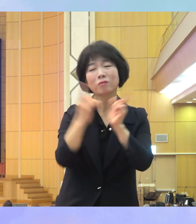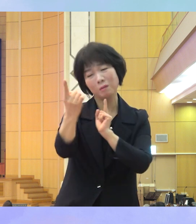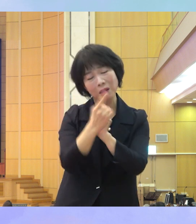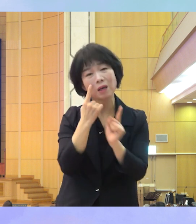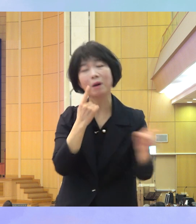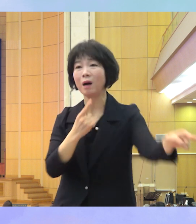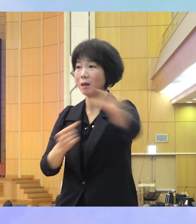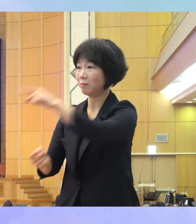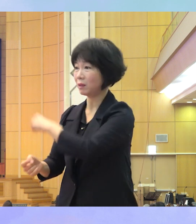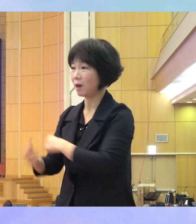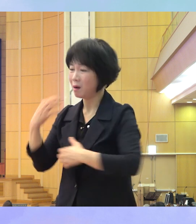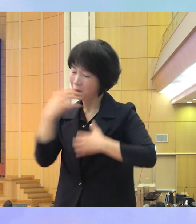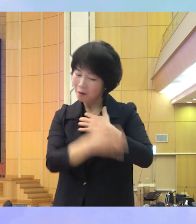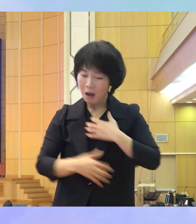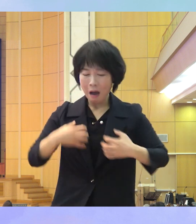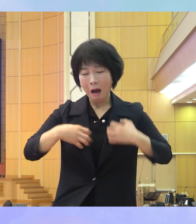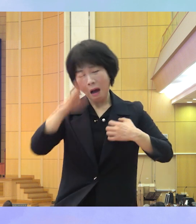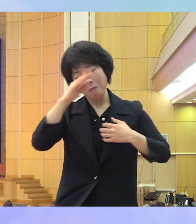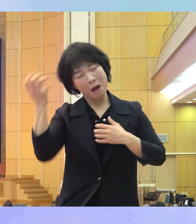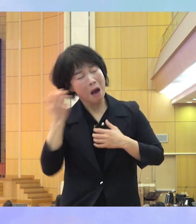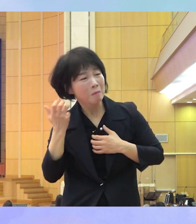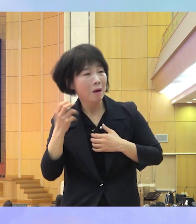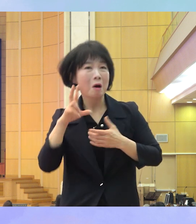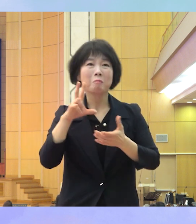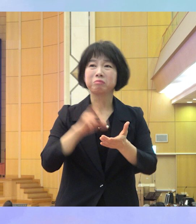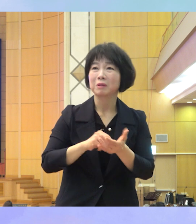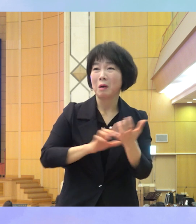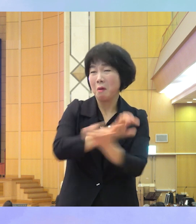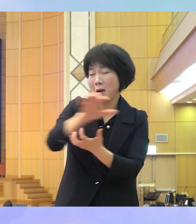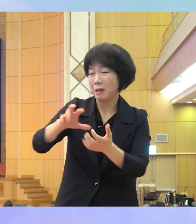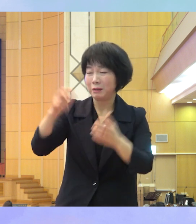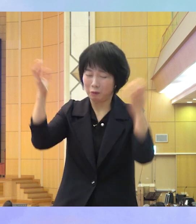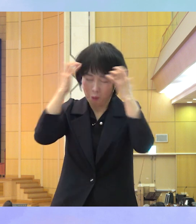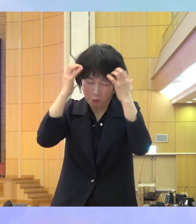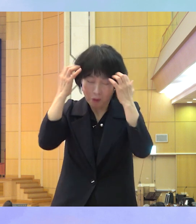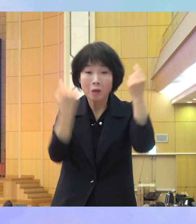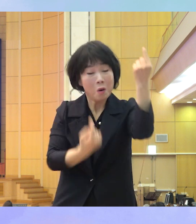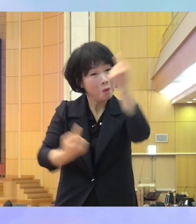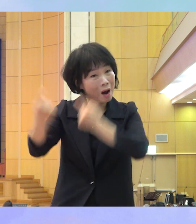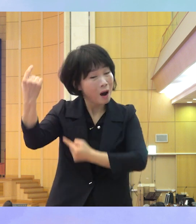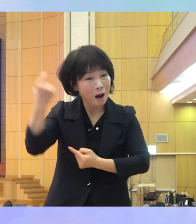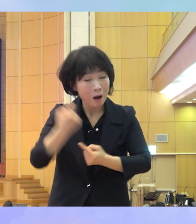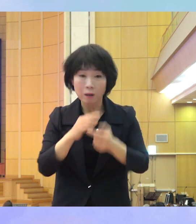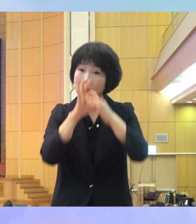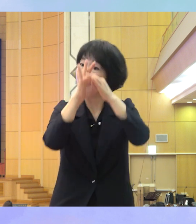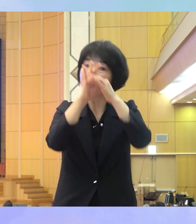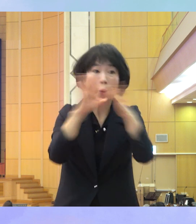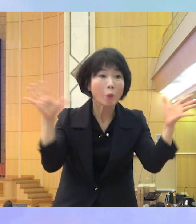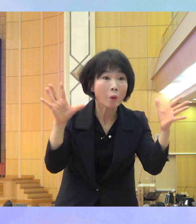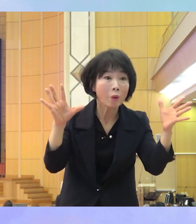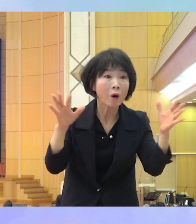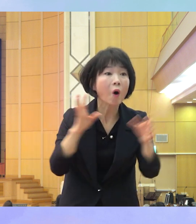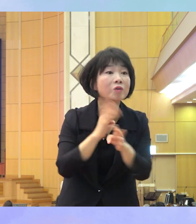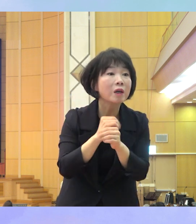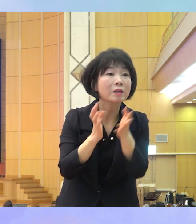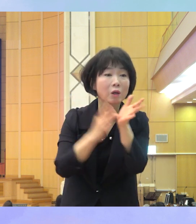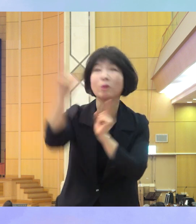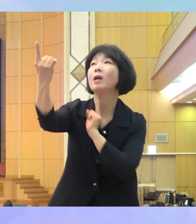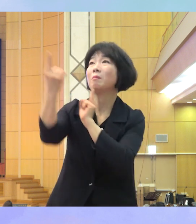여러분이 아프든지 환난이 있든지 시험이 있든지 아니 문제가 있든지 이럴 때